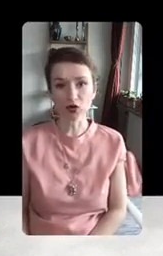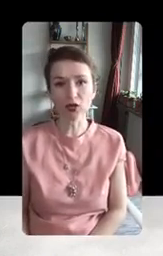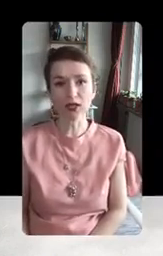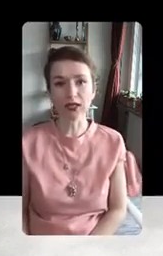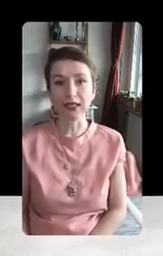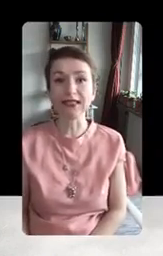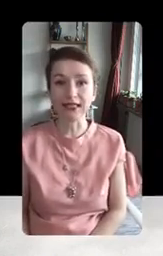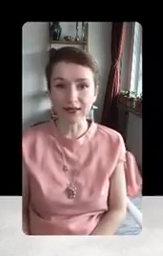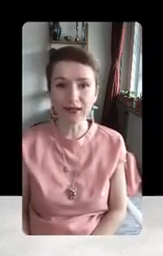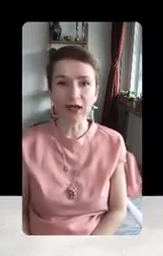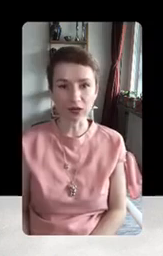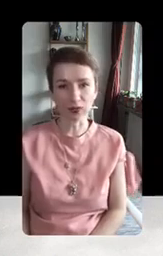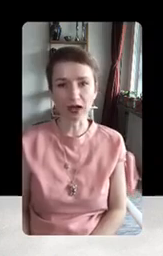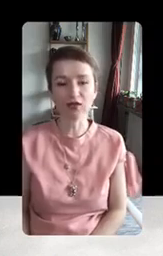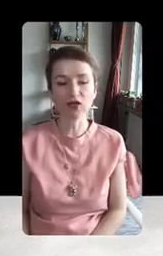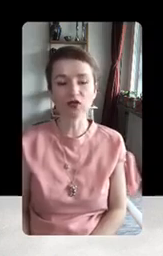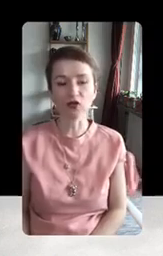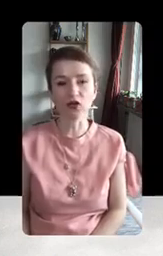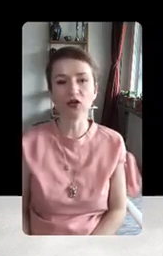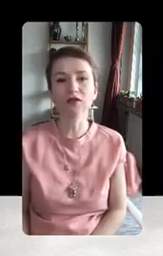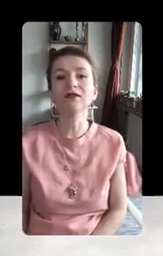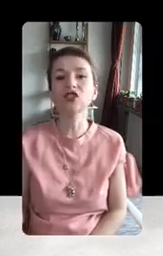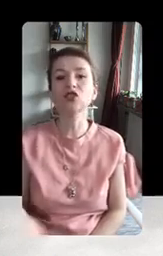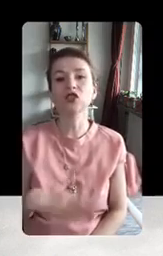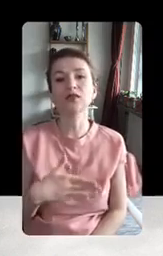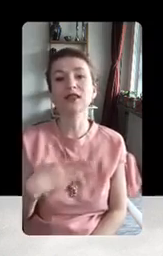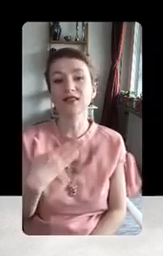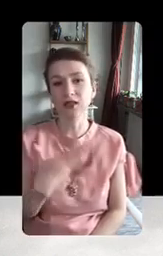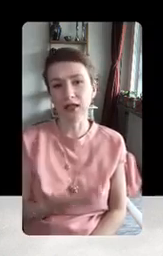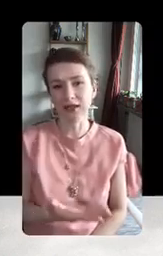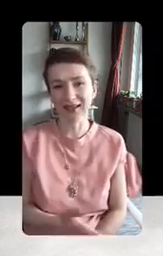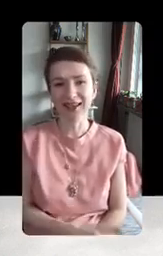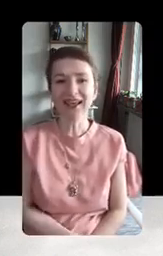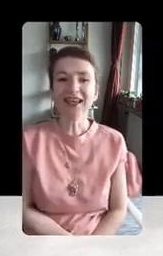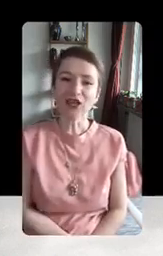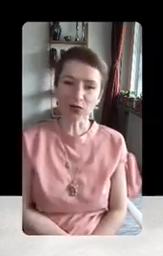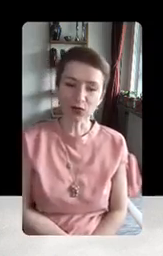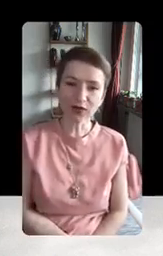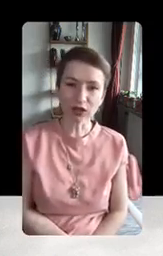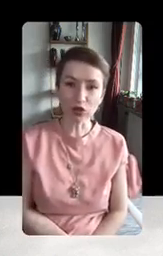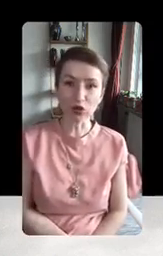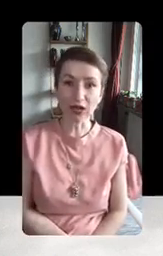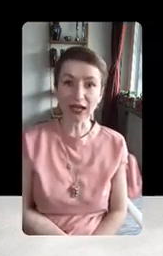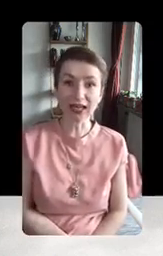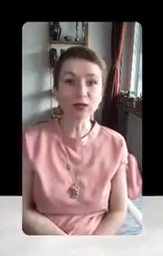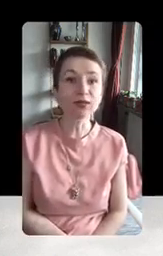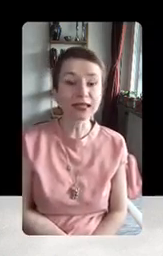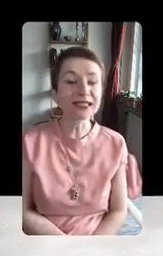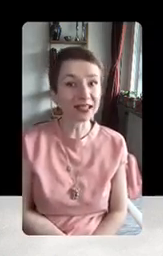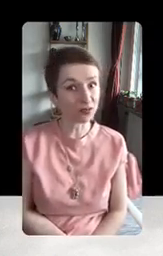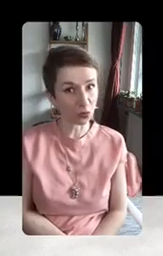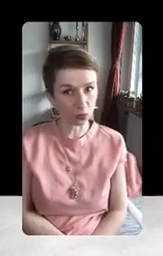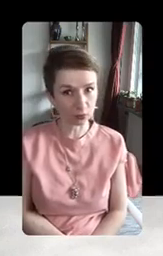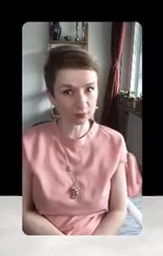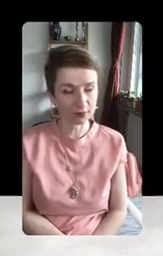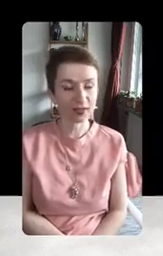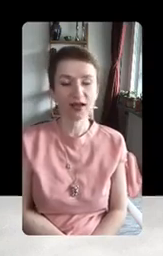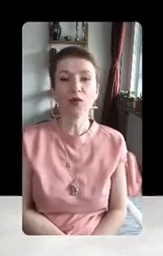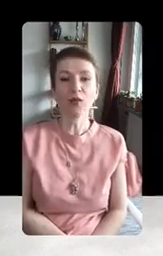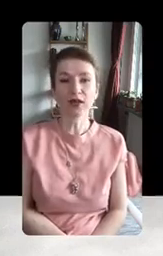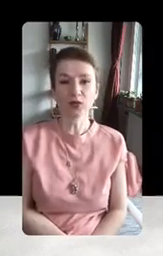было возможности детей отправить в высшее учебное заведение. И потом говорят, что это было и слава